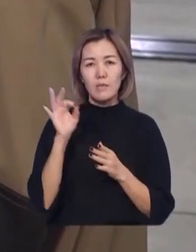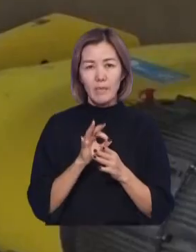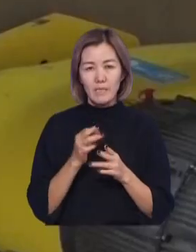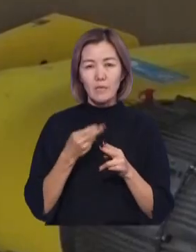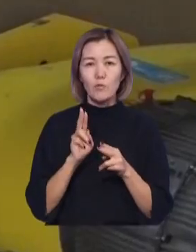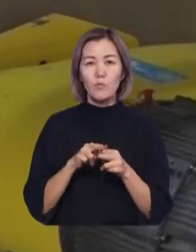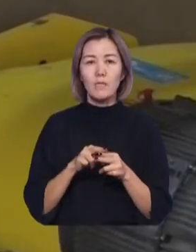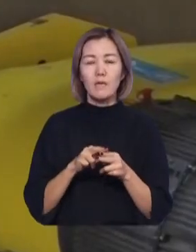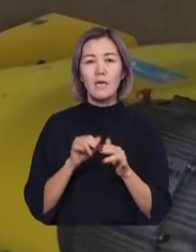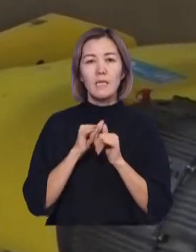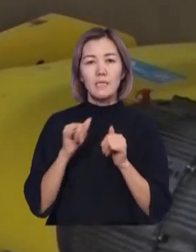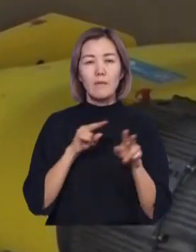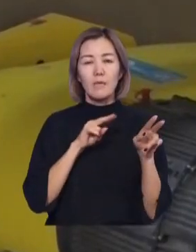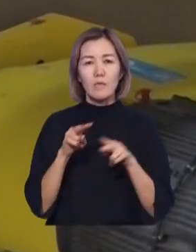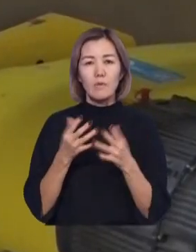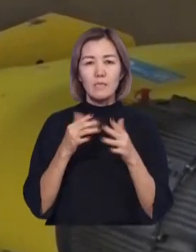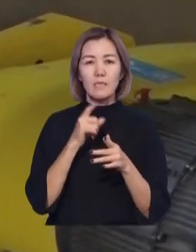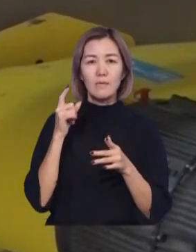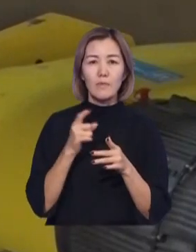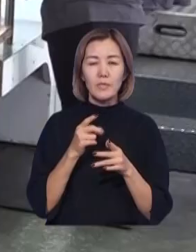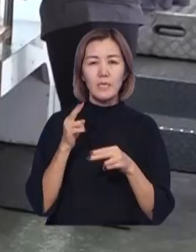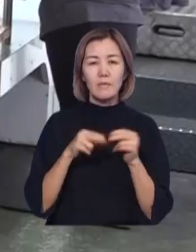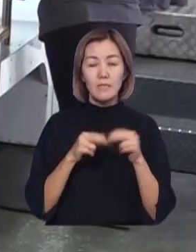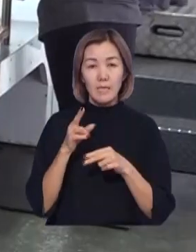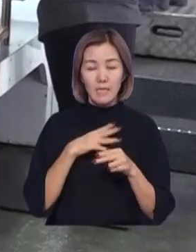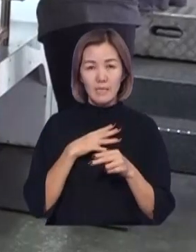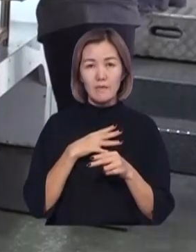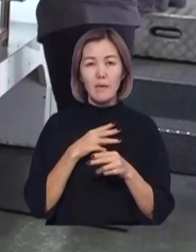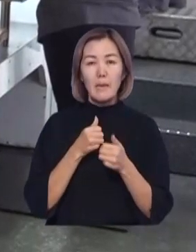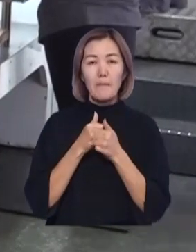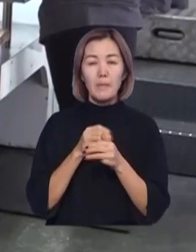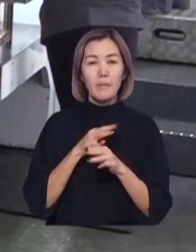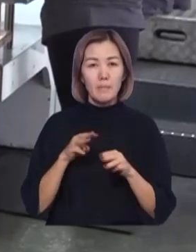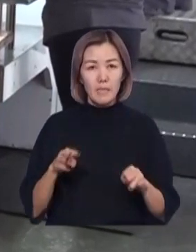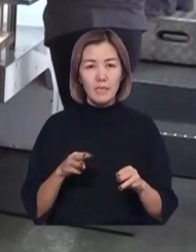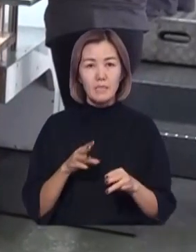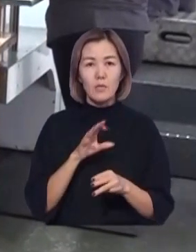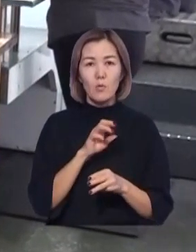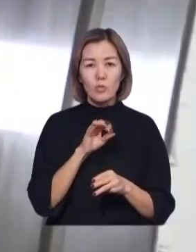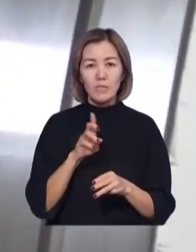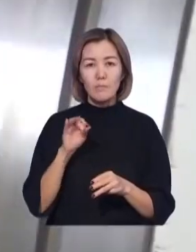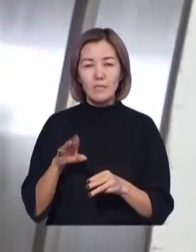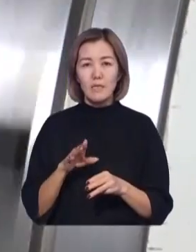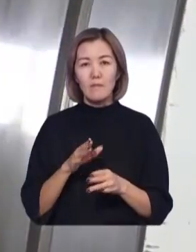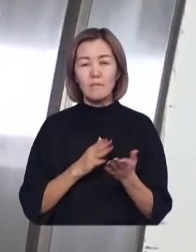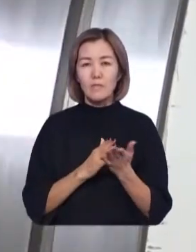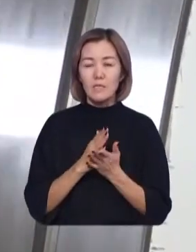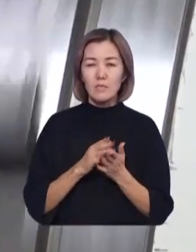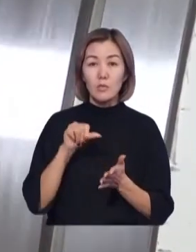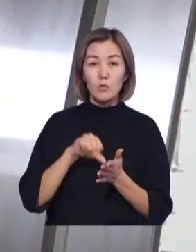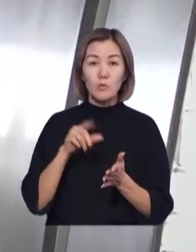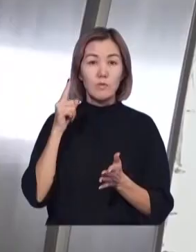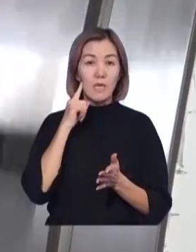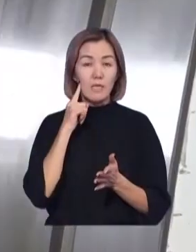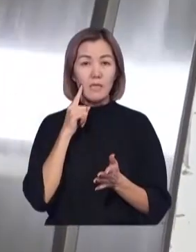4% Кроме того динамика наблюдается в сельском хозяйстве и строительстве премьер-министр ужас бектенов заслушав